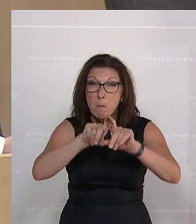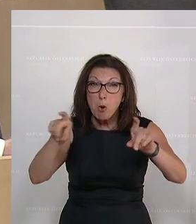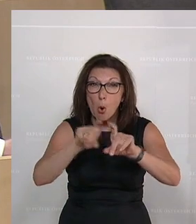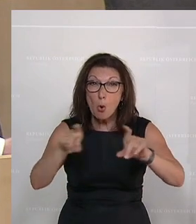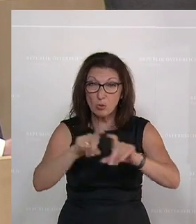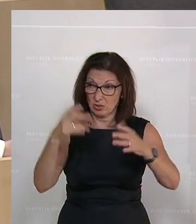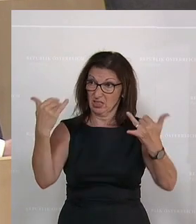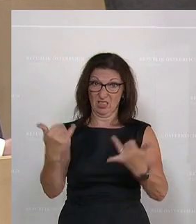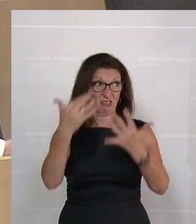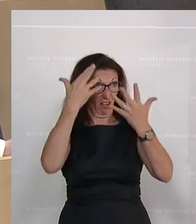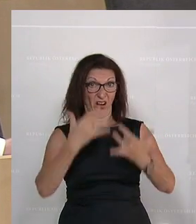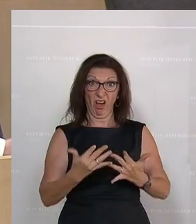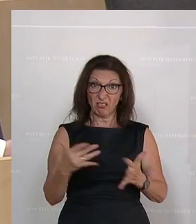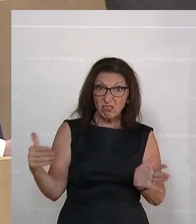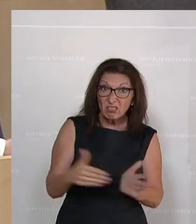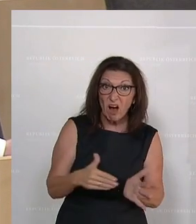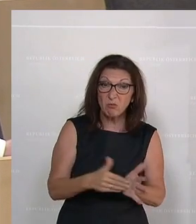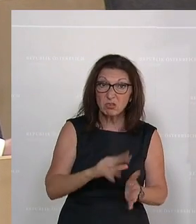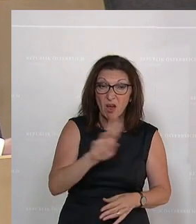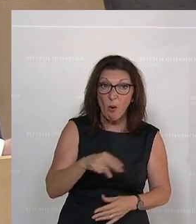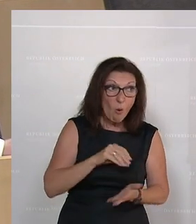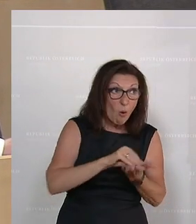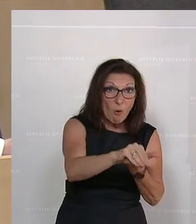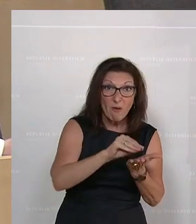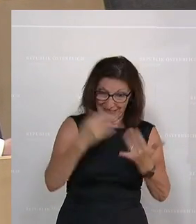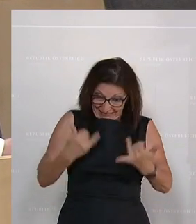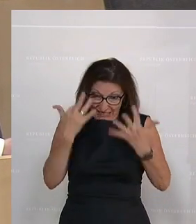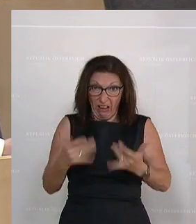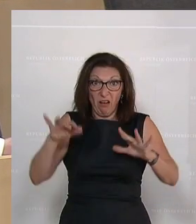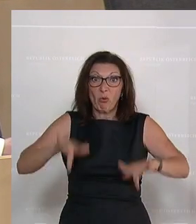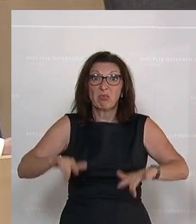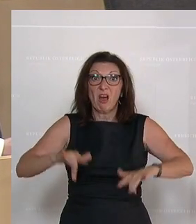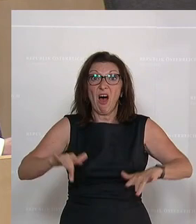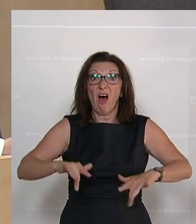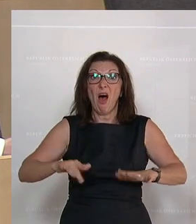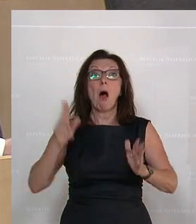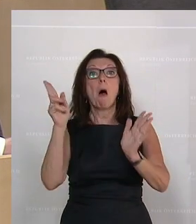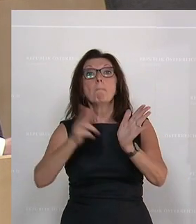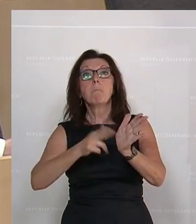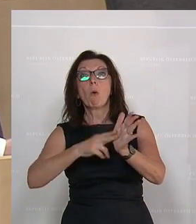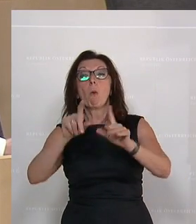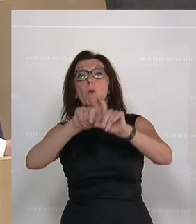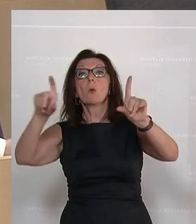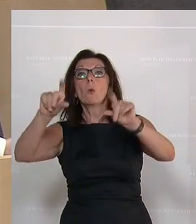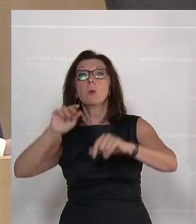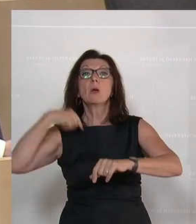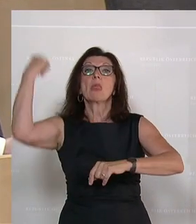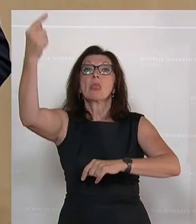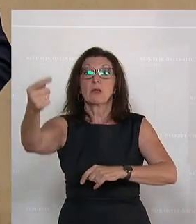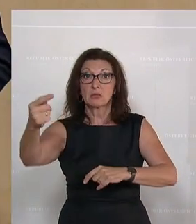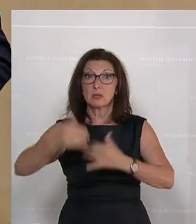euros oder tausende euros begleichen die ihnen jetzt zugestellt werden merken sie dass du etwas nicht zusammenpasst und